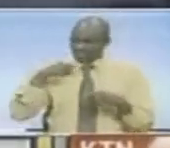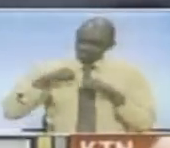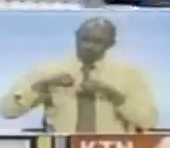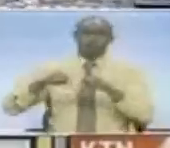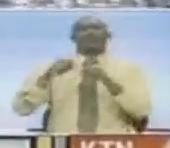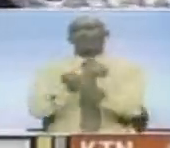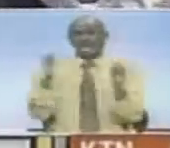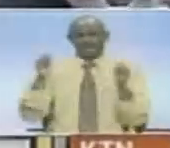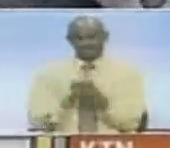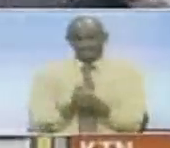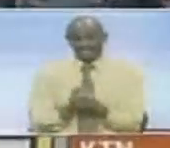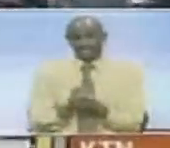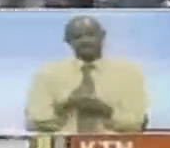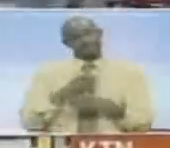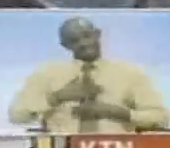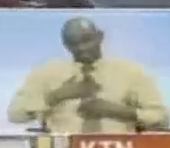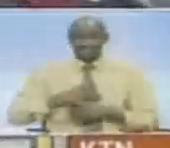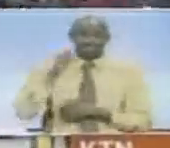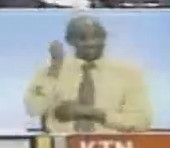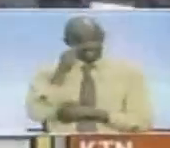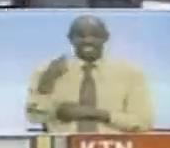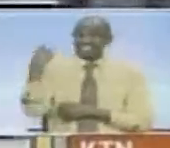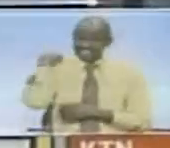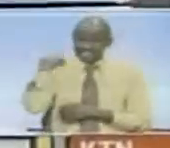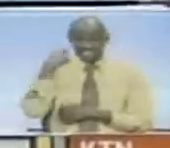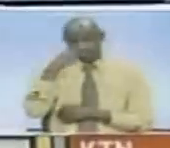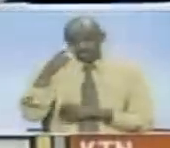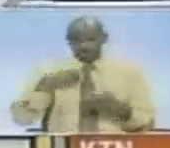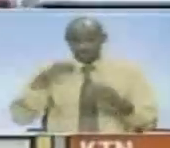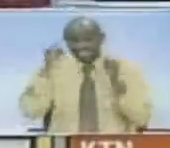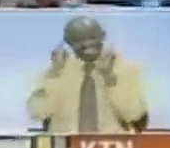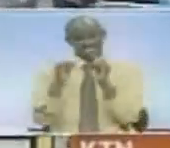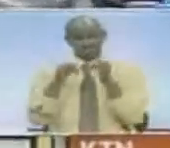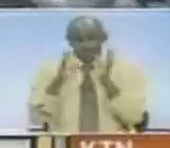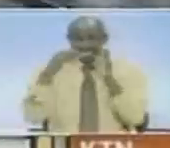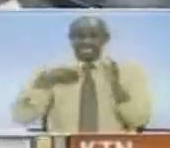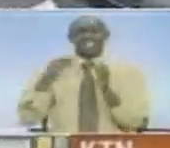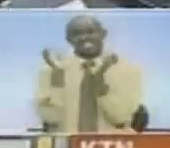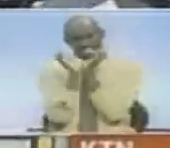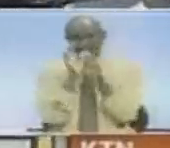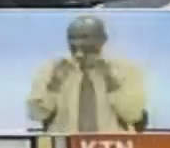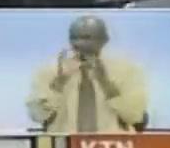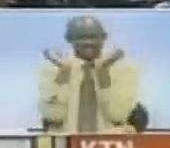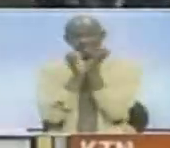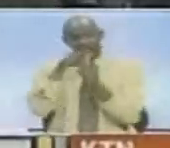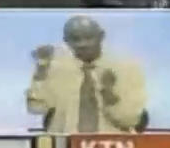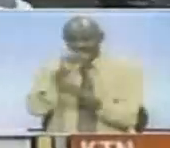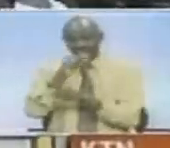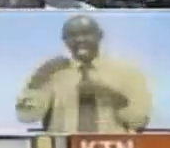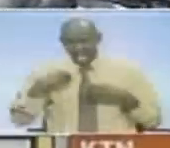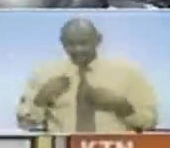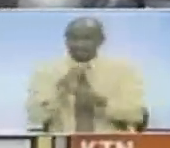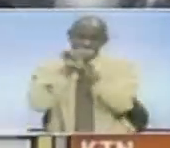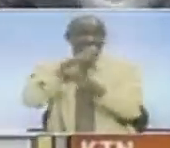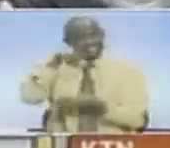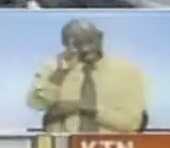mbele. Bwana rais, majuzi uliingia na taswira mpya kabisa katika uwanja wa Nyayo. Magari ya kujikinga na